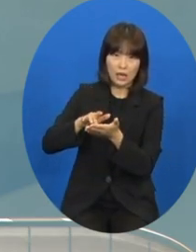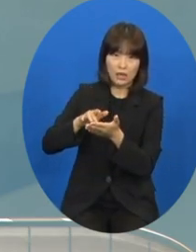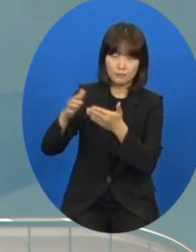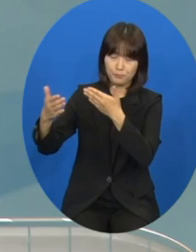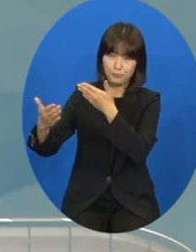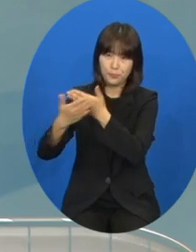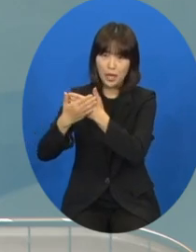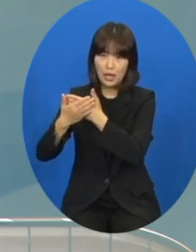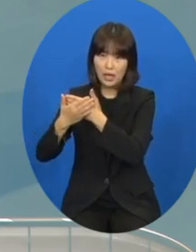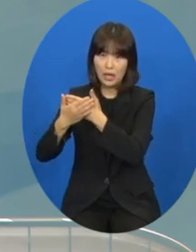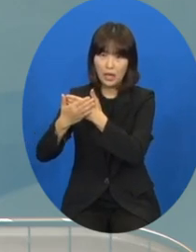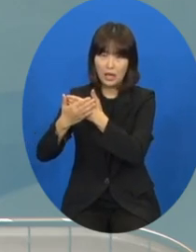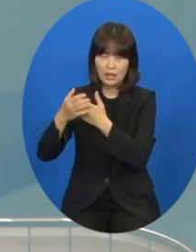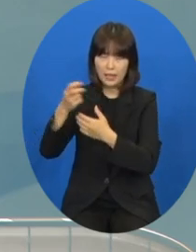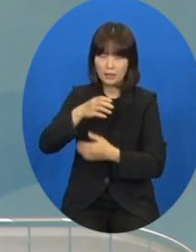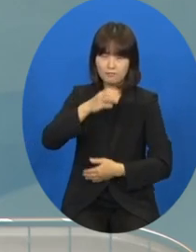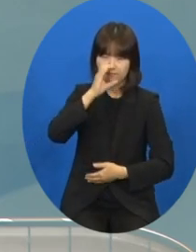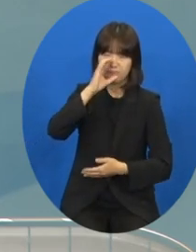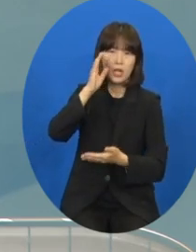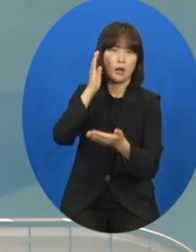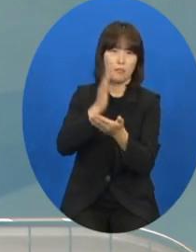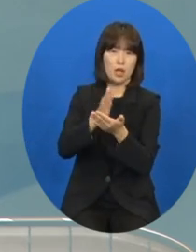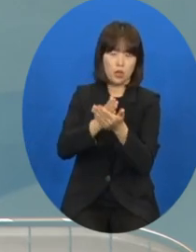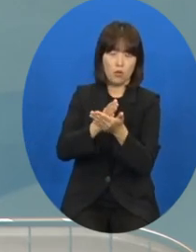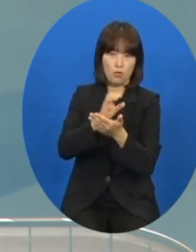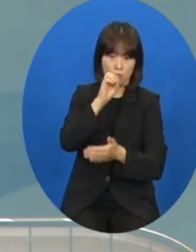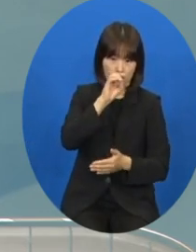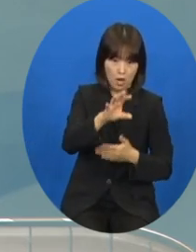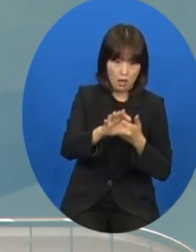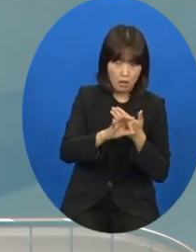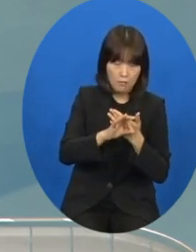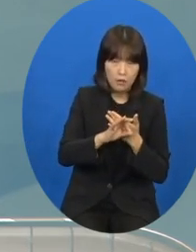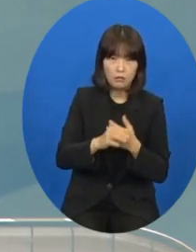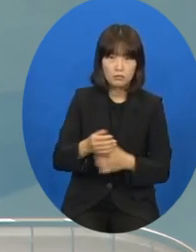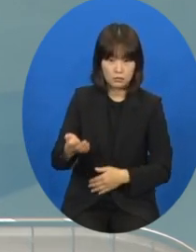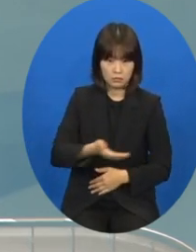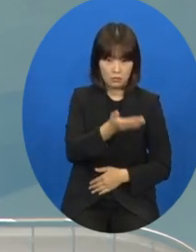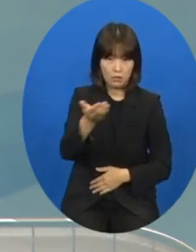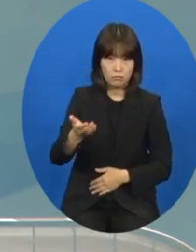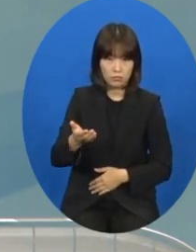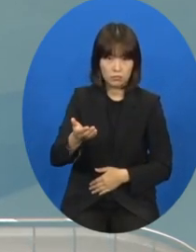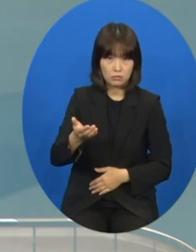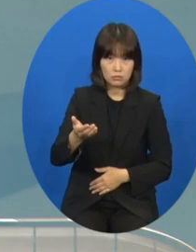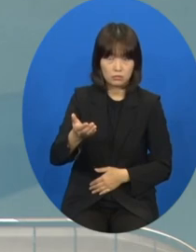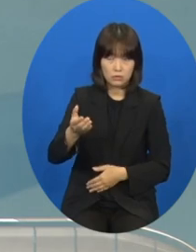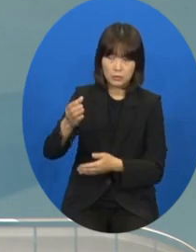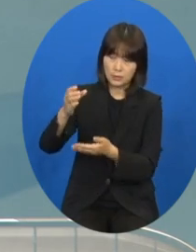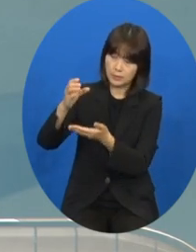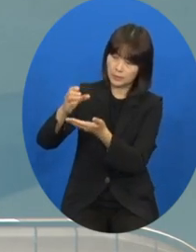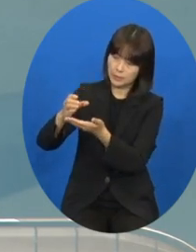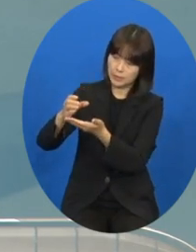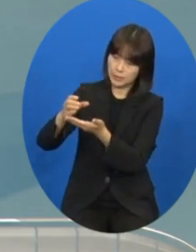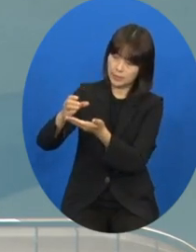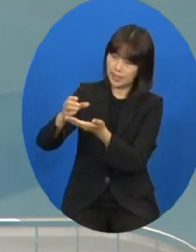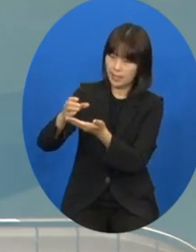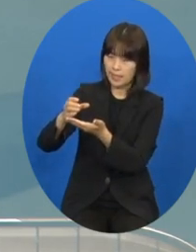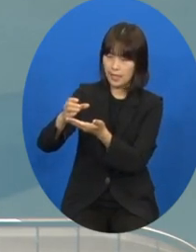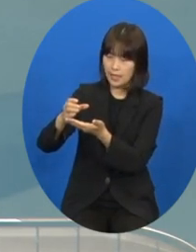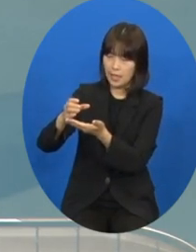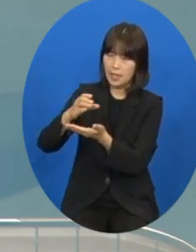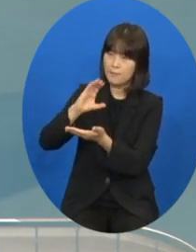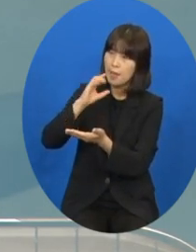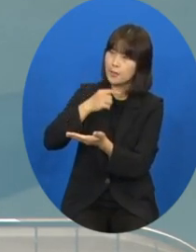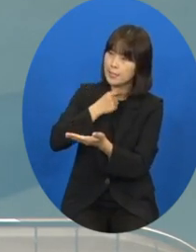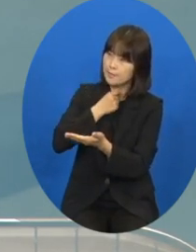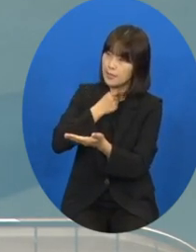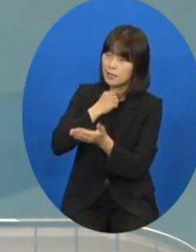이건 마시지 마세요. 그랬으면 여러분 계속 이거 주야로 묵상하면서 마시고 싶다, 그럴